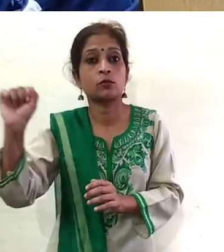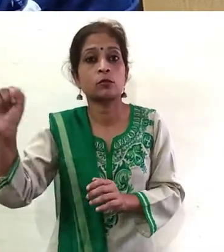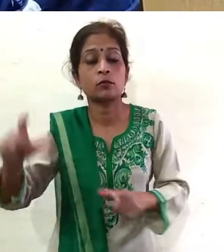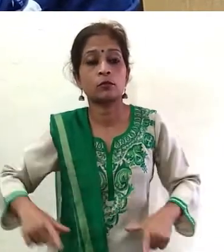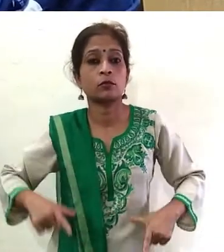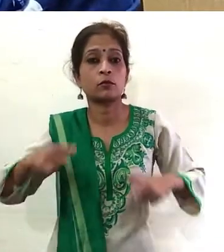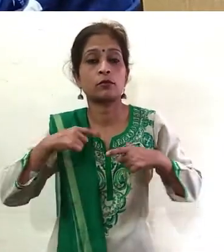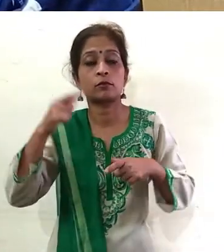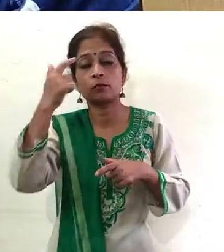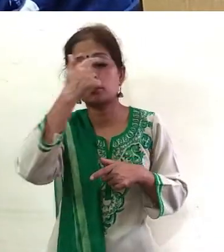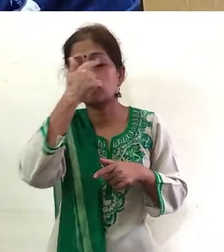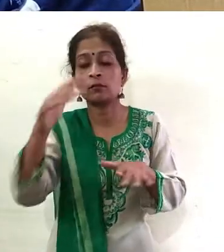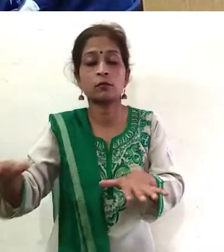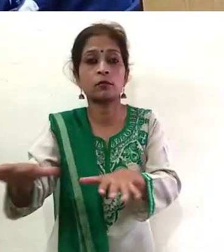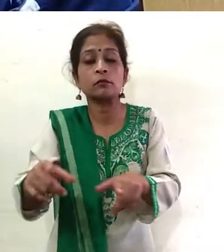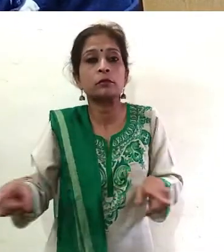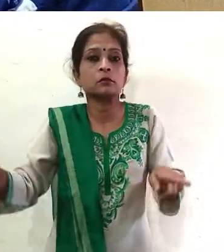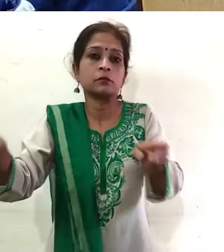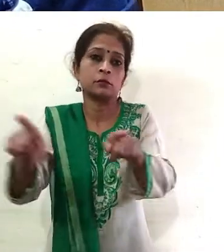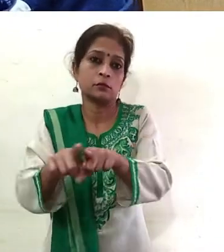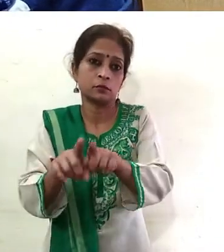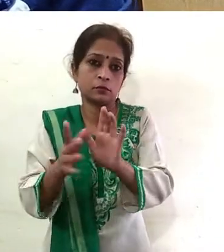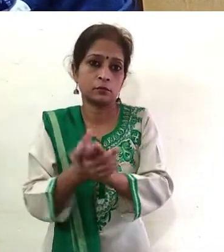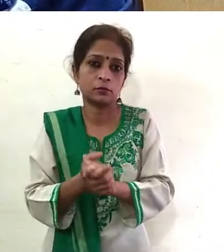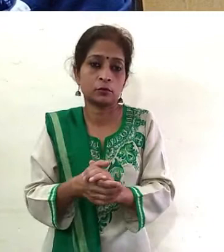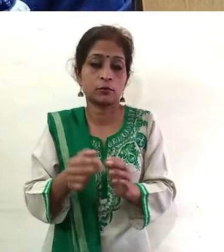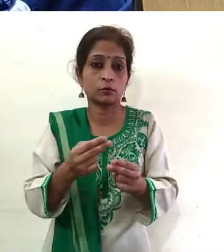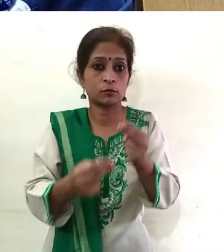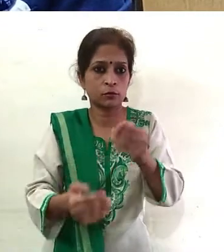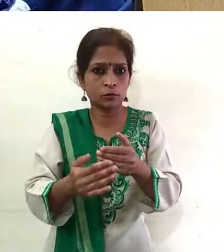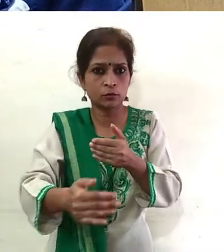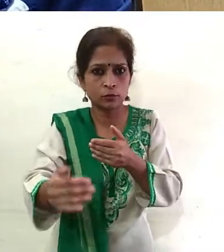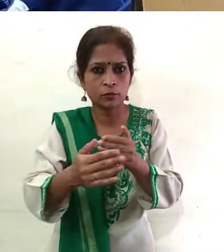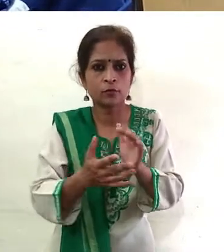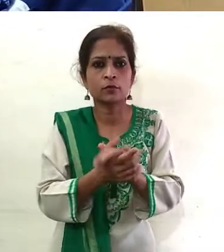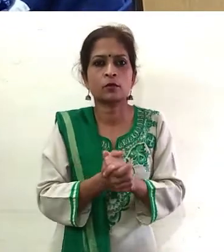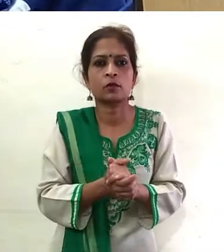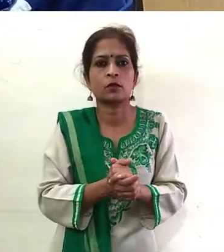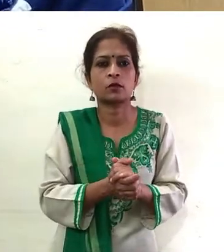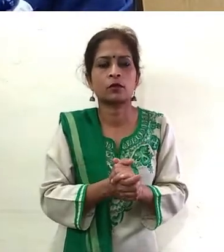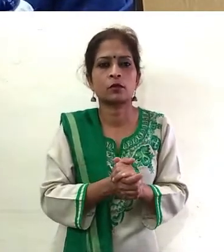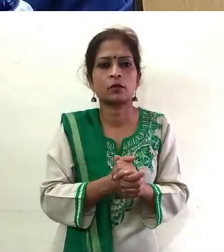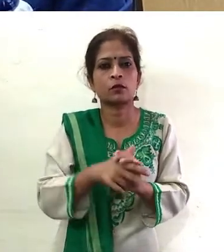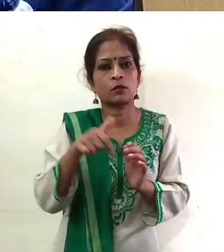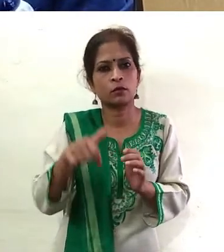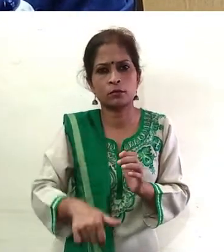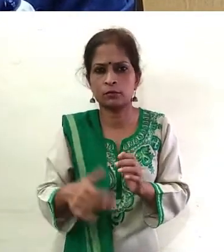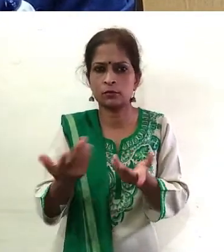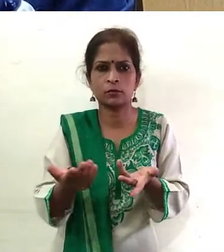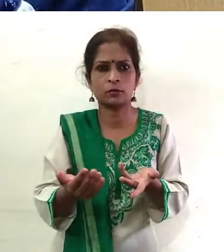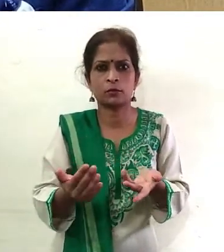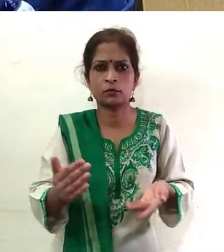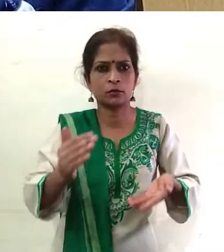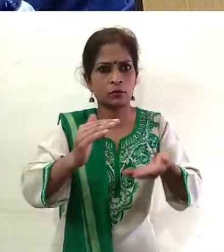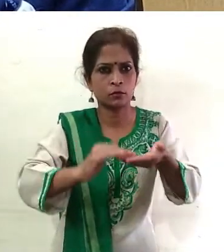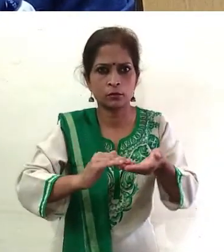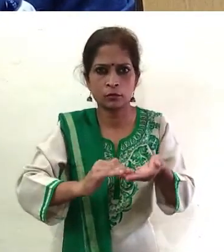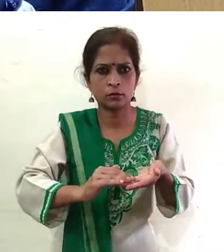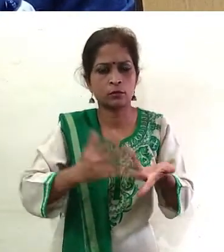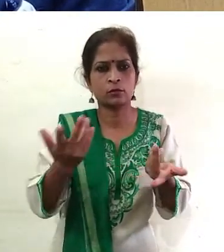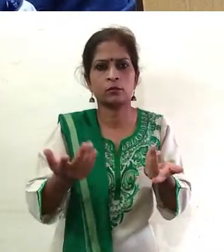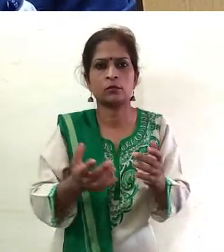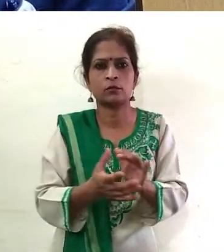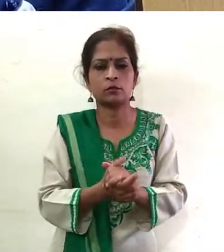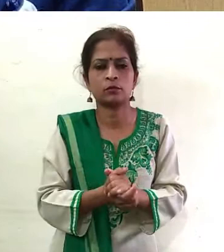कि जीवन यापन कर रहे थे कि तो ससुराल सारे के सारे आए मंदिर